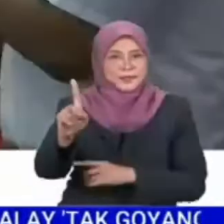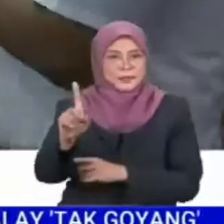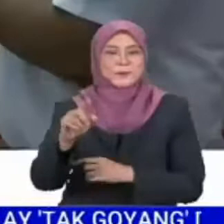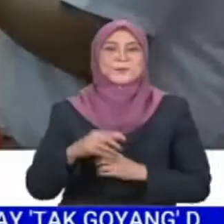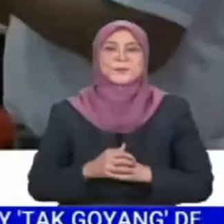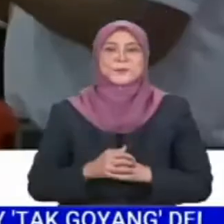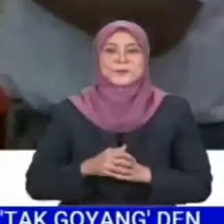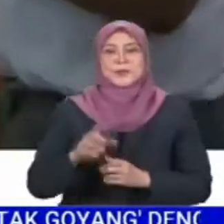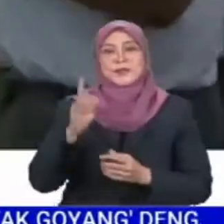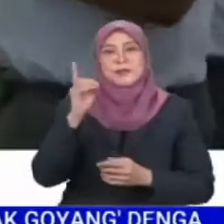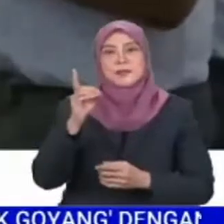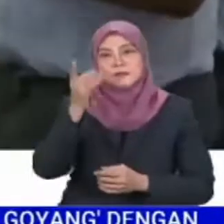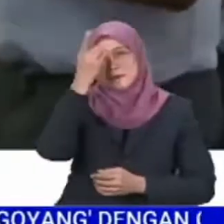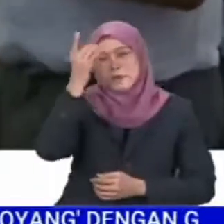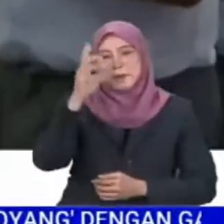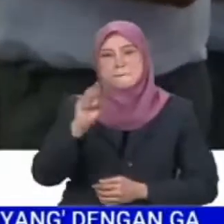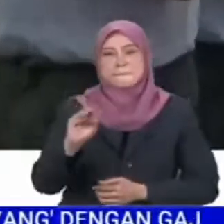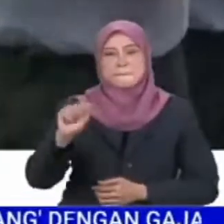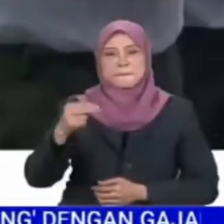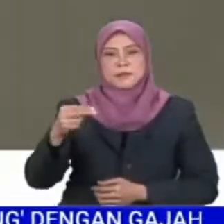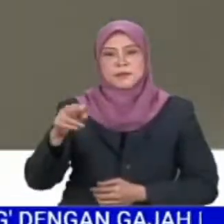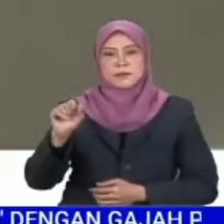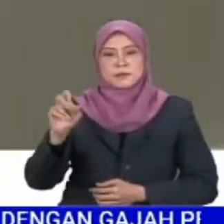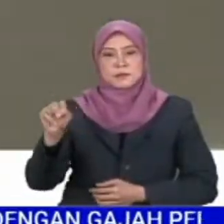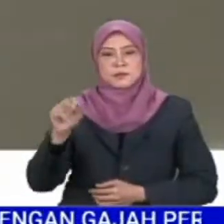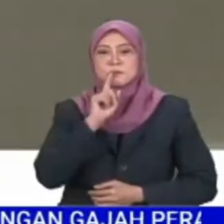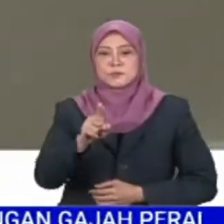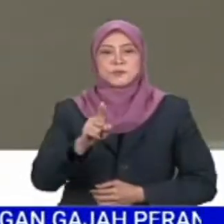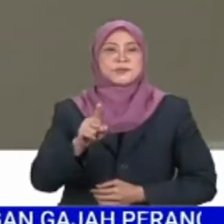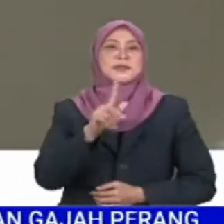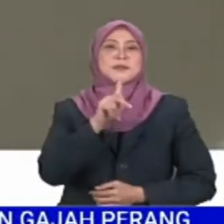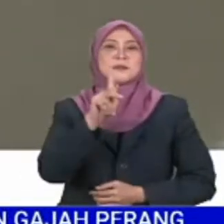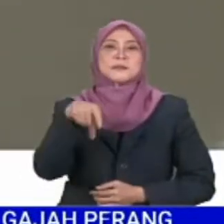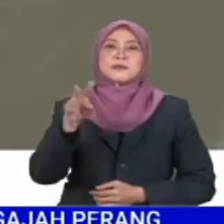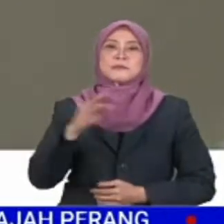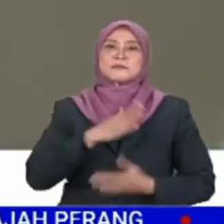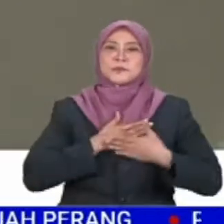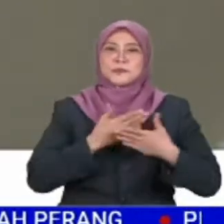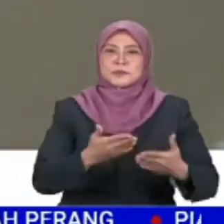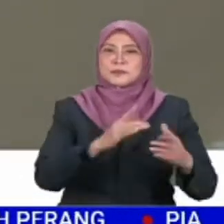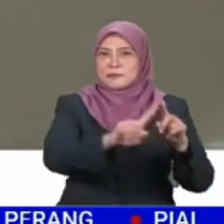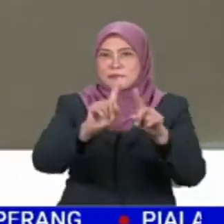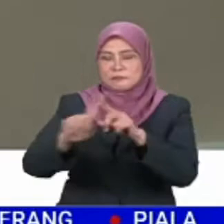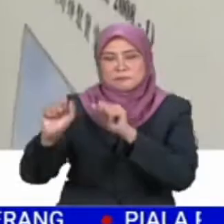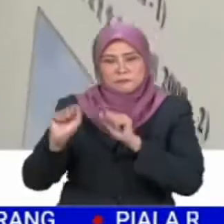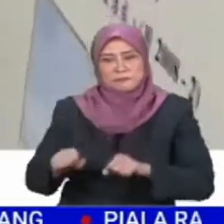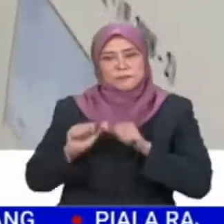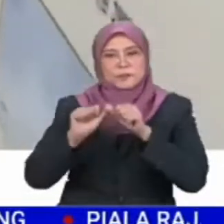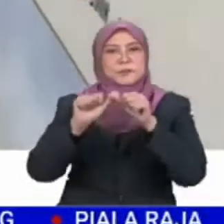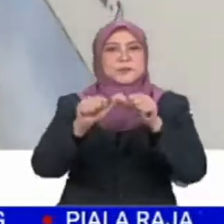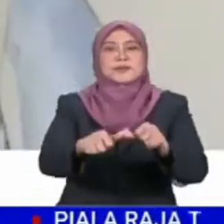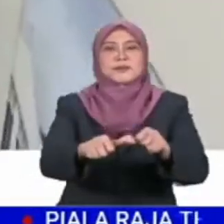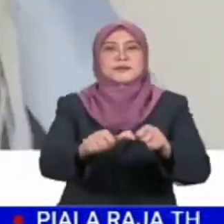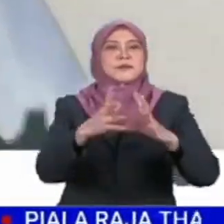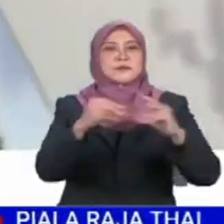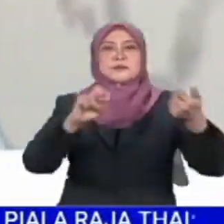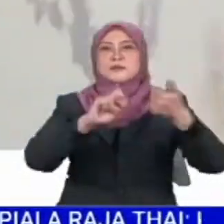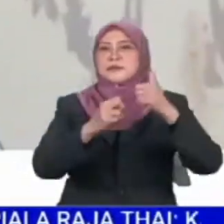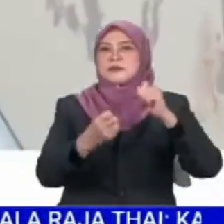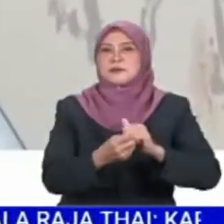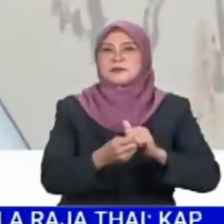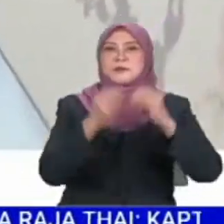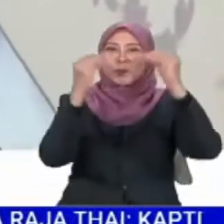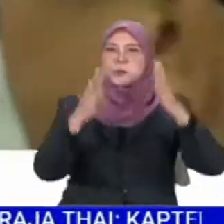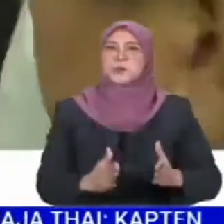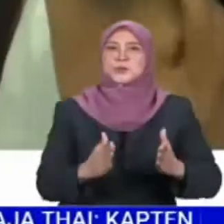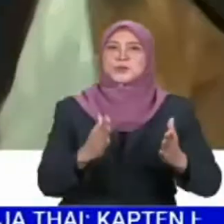Soon berkata KPM bagaimanapun sentiasa komited melaksanakan pelbagai usaha berterusan bagi mengatasi masalah